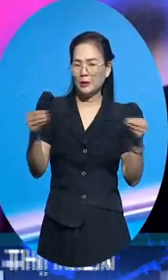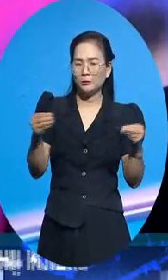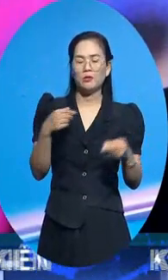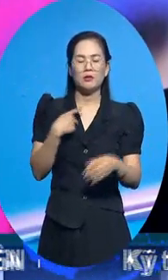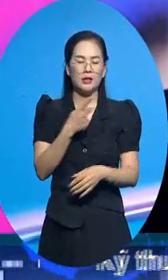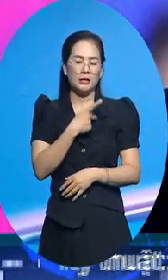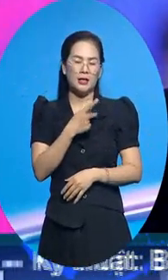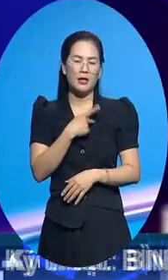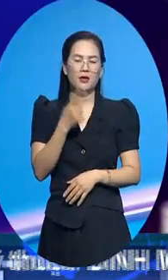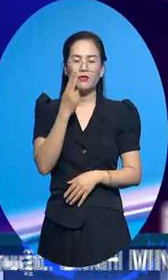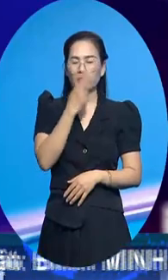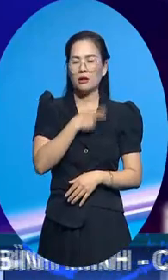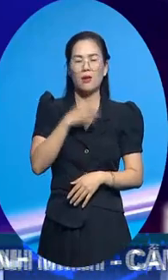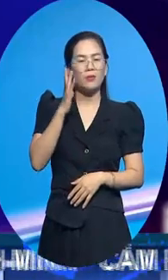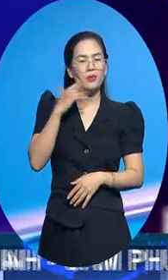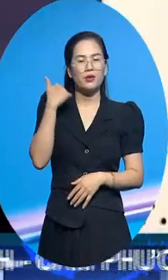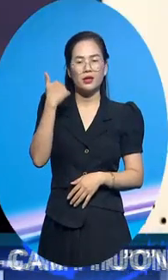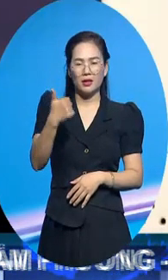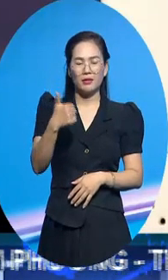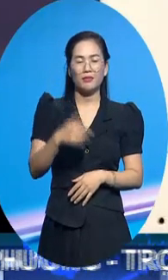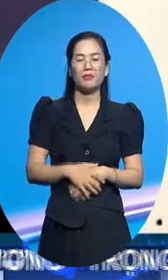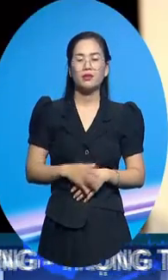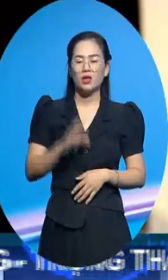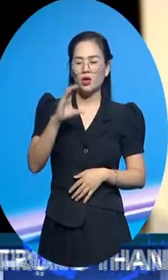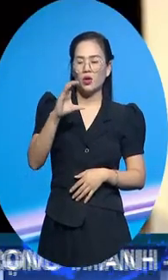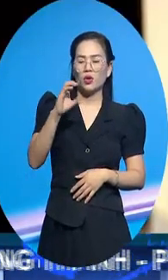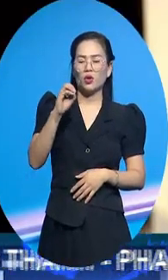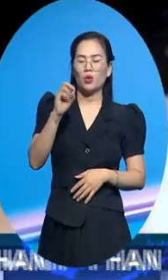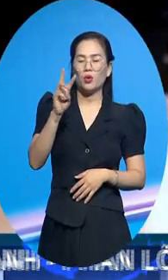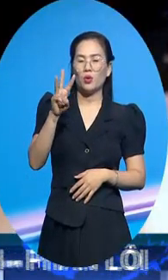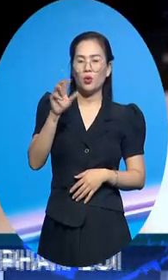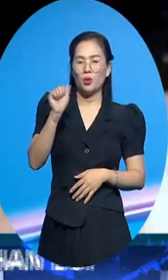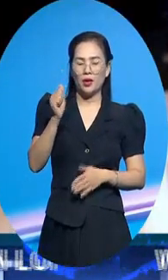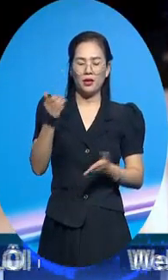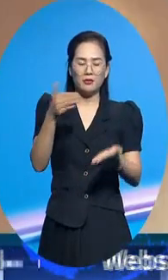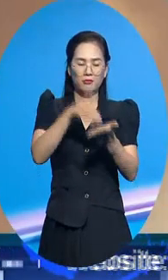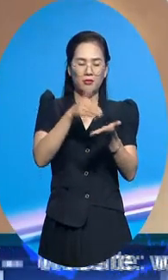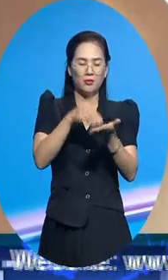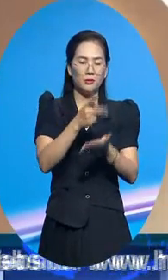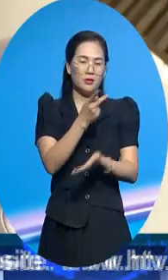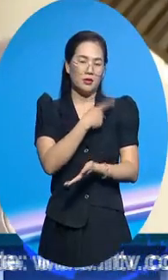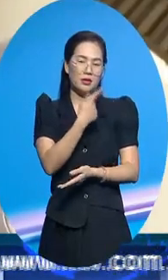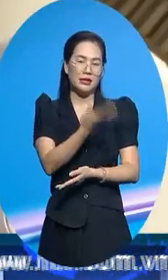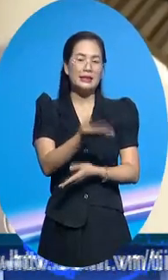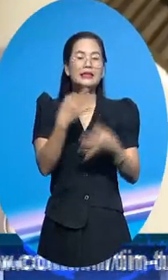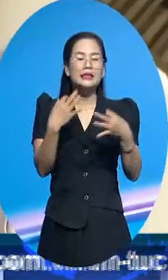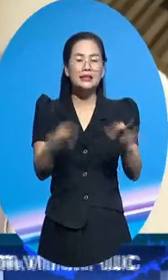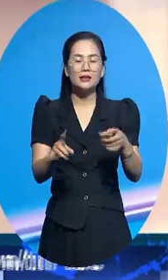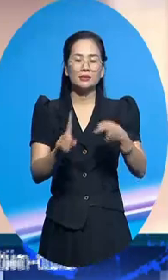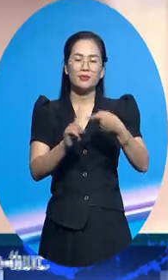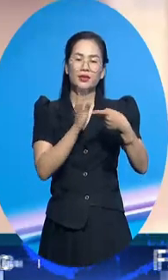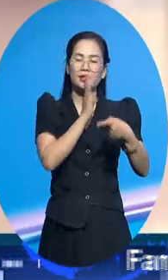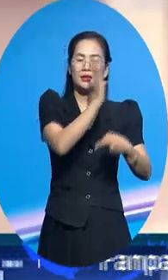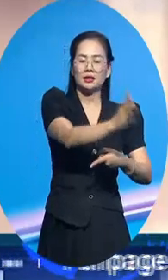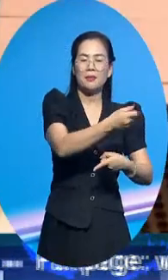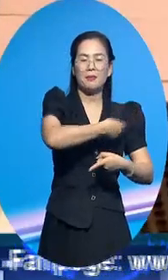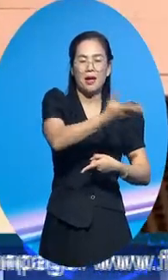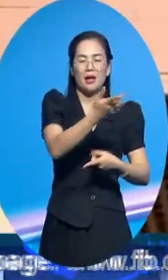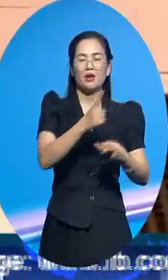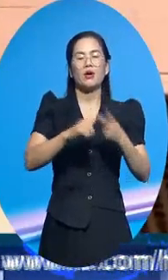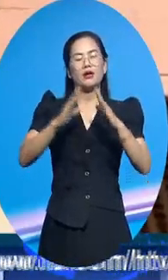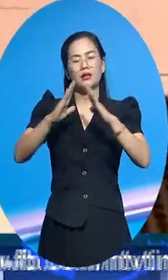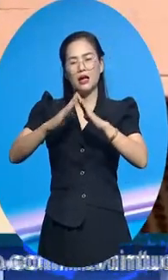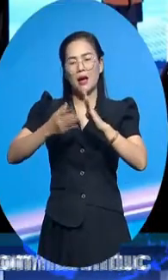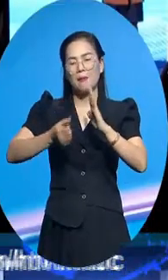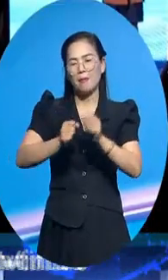Nam những trải nghiệm tốt nhất. Hiện Coway cung cấp các sản phẩm của mình đến người tiêu dùng Việt Nam thông qua 3 kênh chính, trực tiếp, nhà bán lẻ và